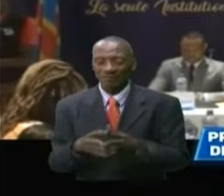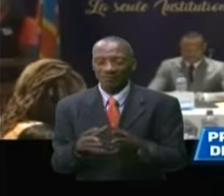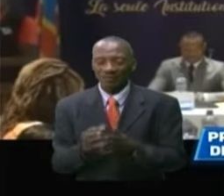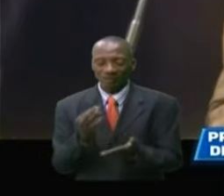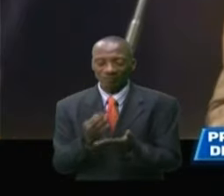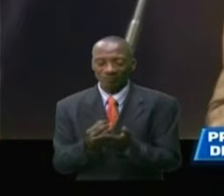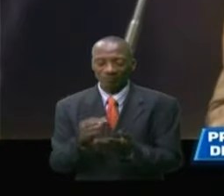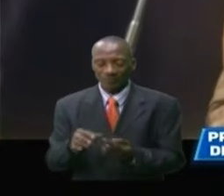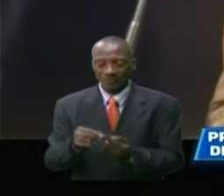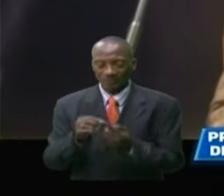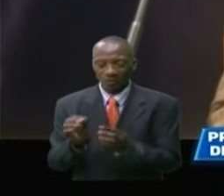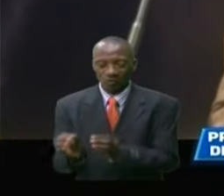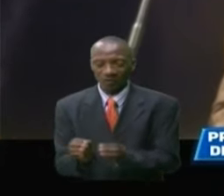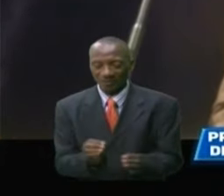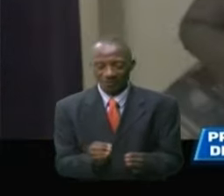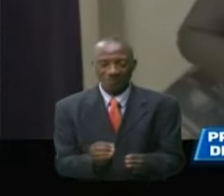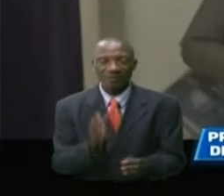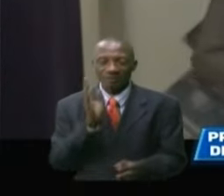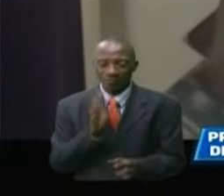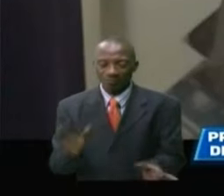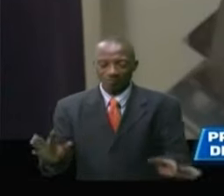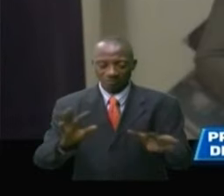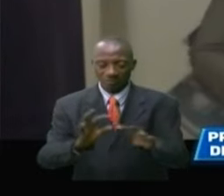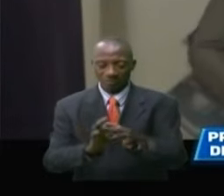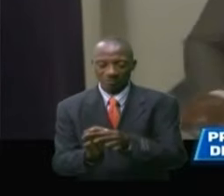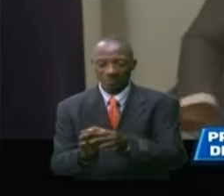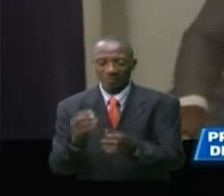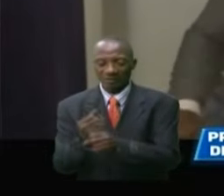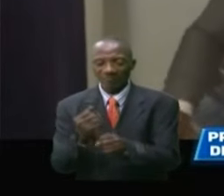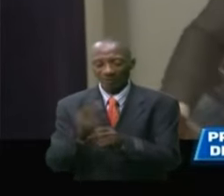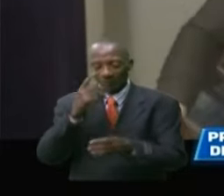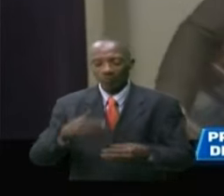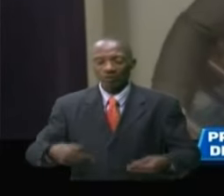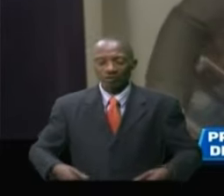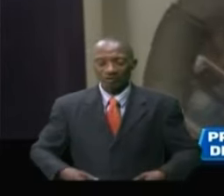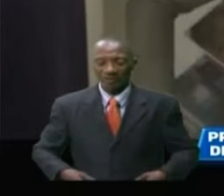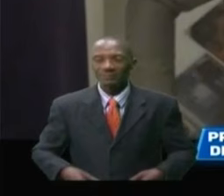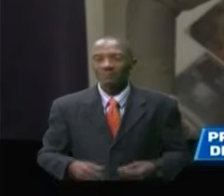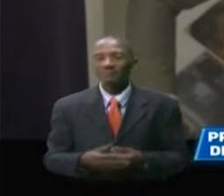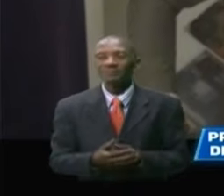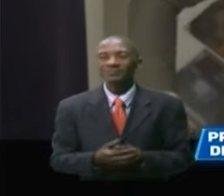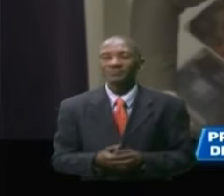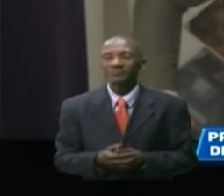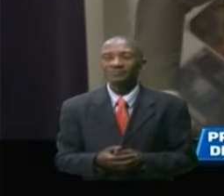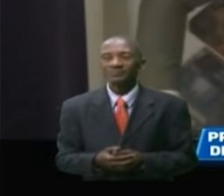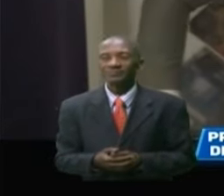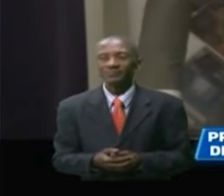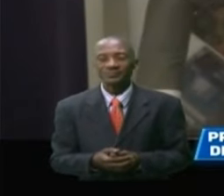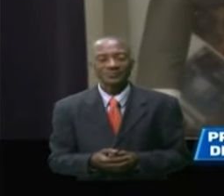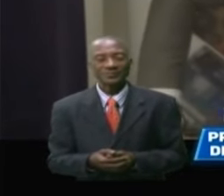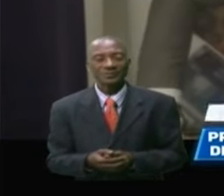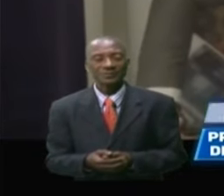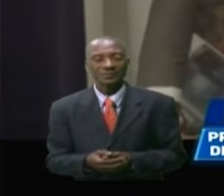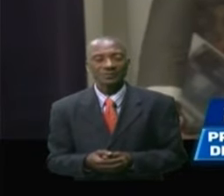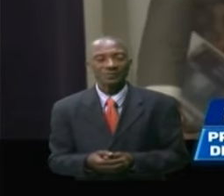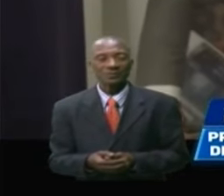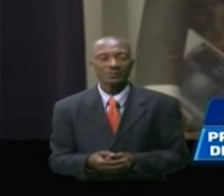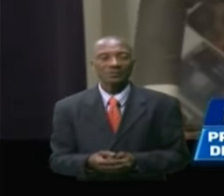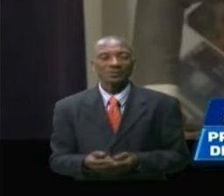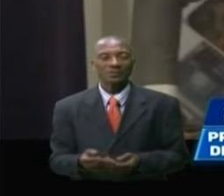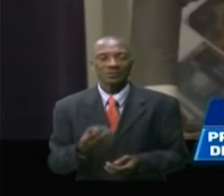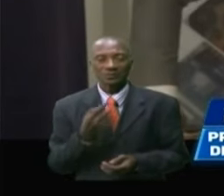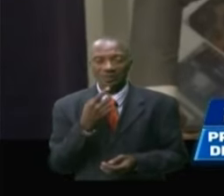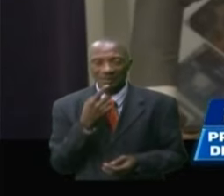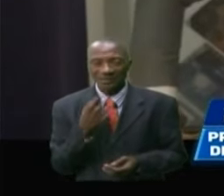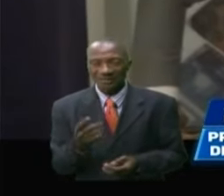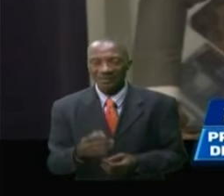la promotion, l'entrepreneuriat et l'emploi des jeunes. Ce fonds stratégique sera donc cette boussole qui